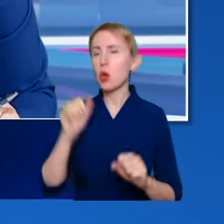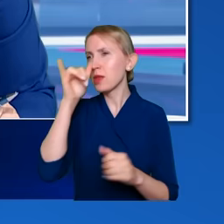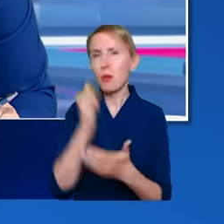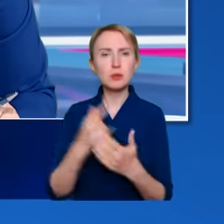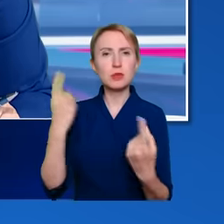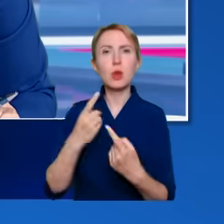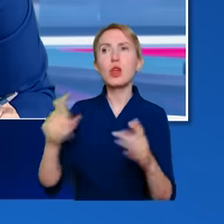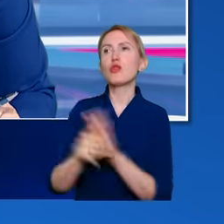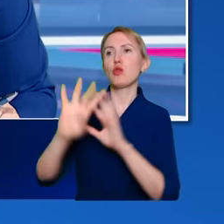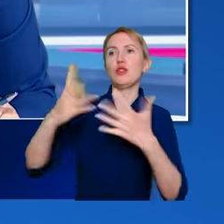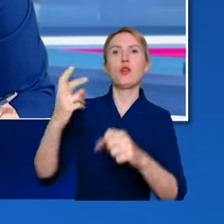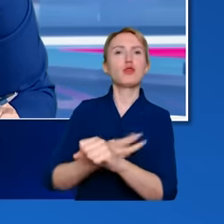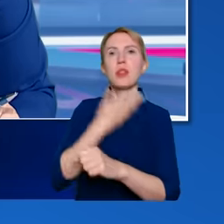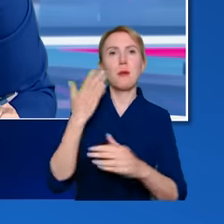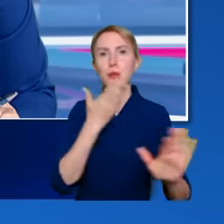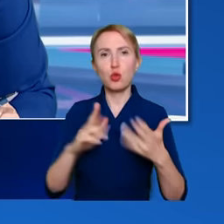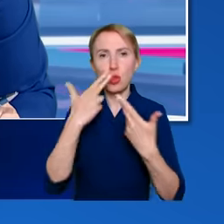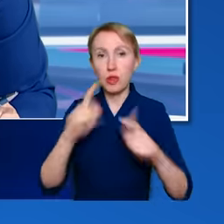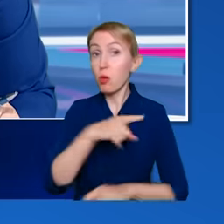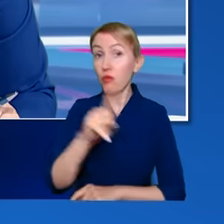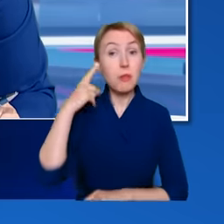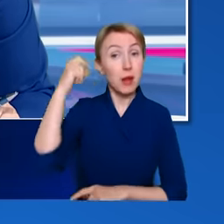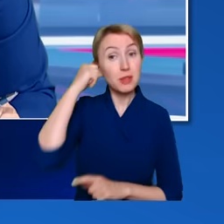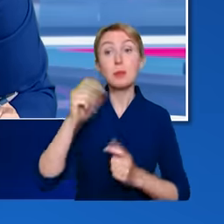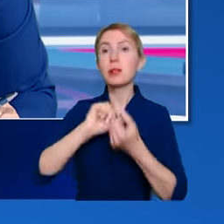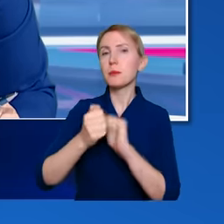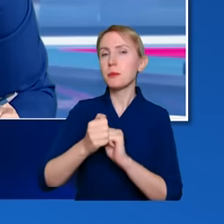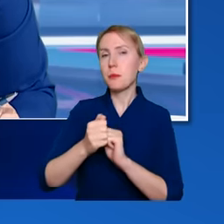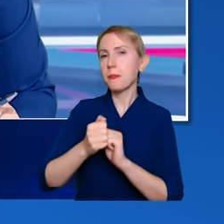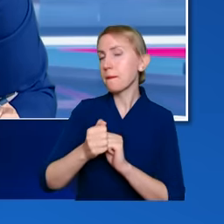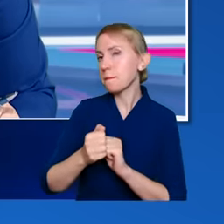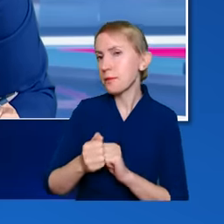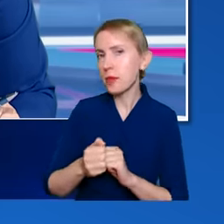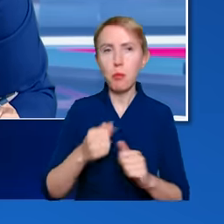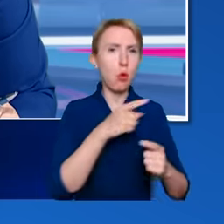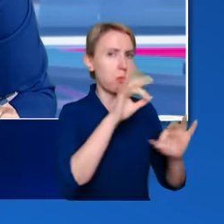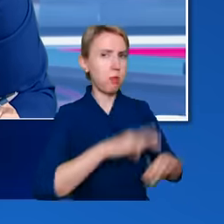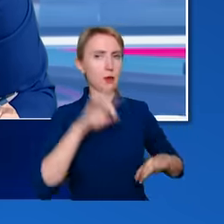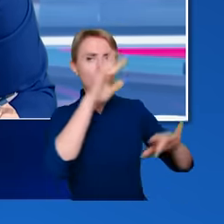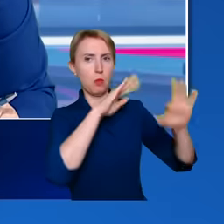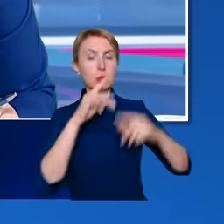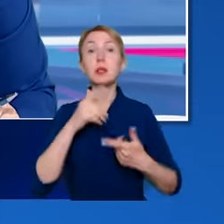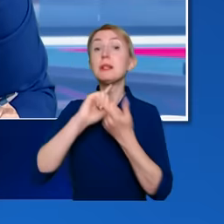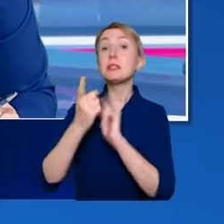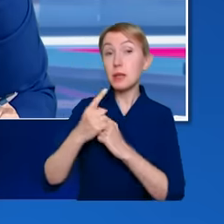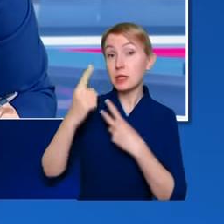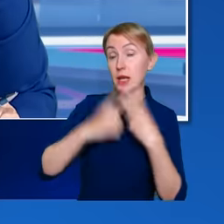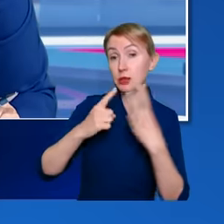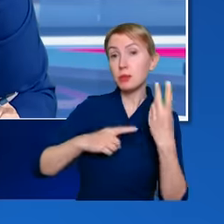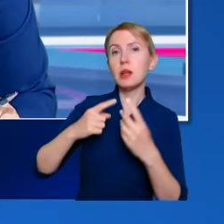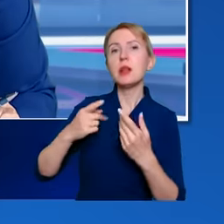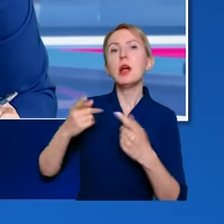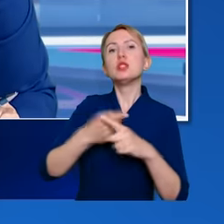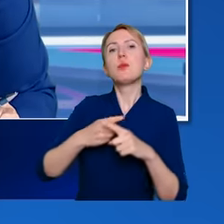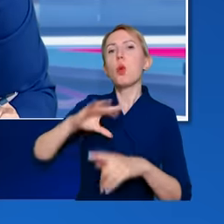9 czerwca nie będzie nic przygotowane, bo pamiętajcie państwo, żeby zmieniać taryfy. Żeby zmieniać taryfy, to trzeba złożyć wniosek przez spółki energetyczne.